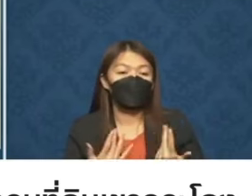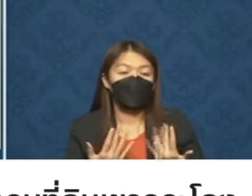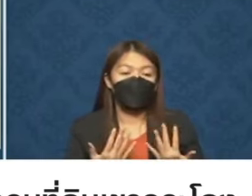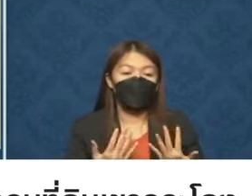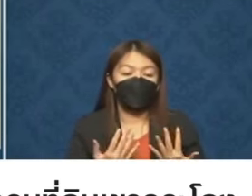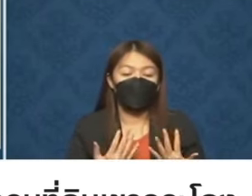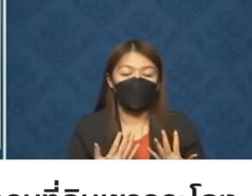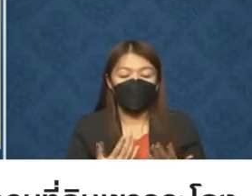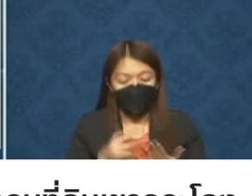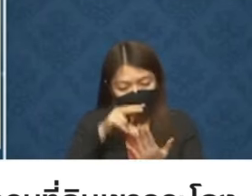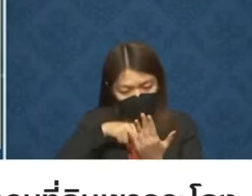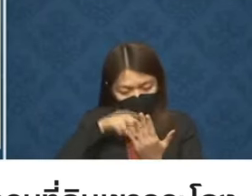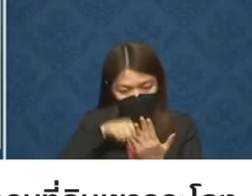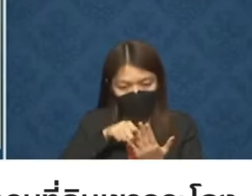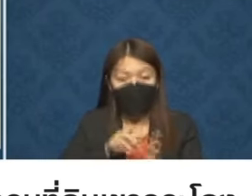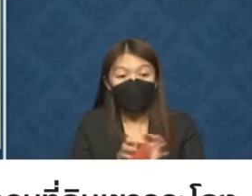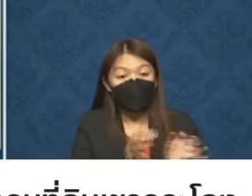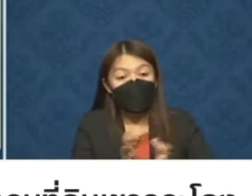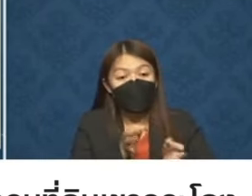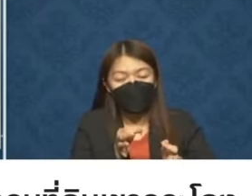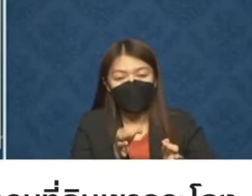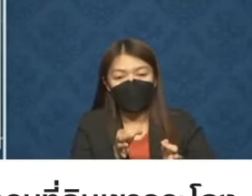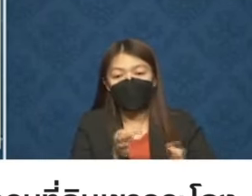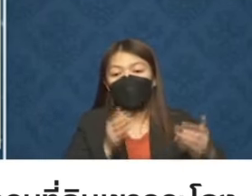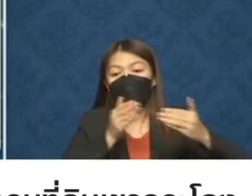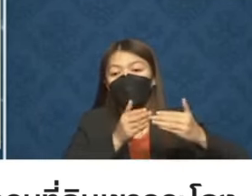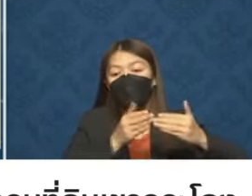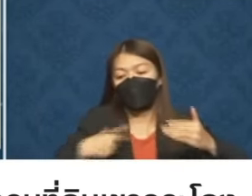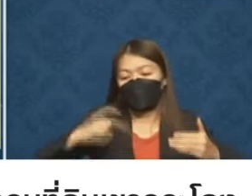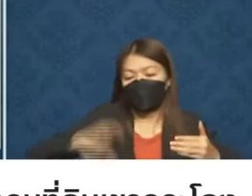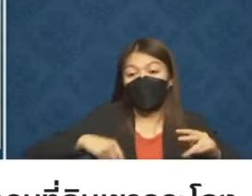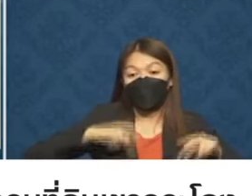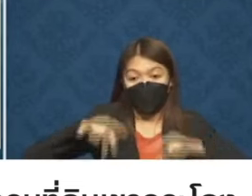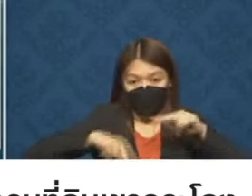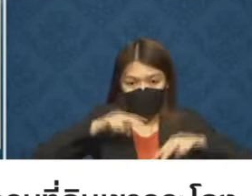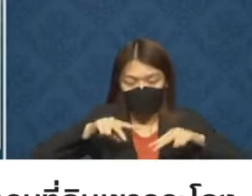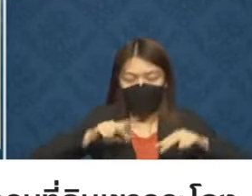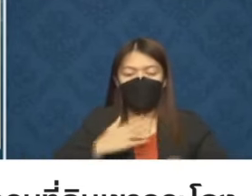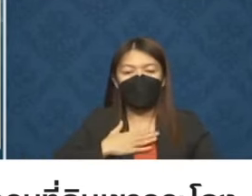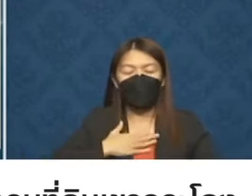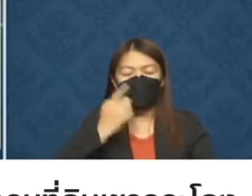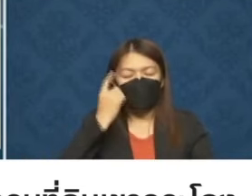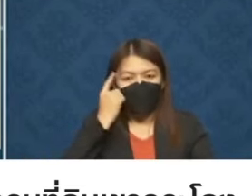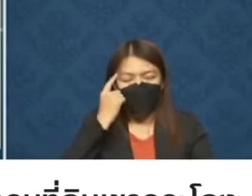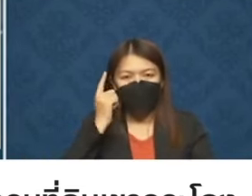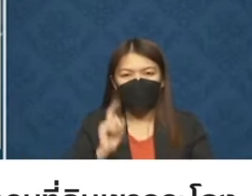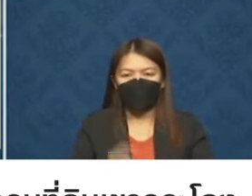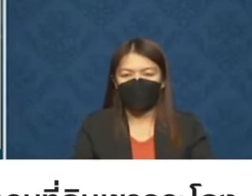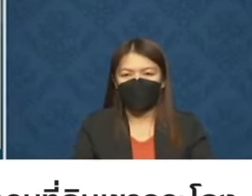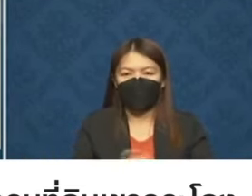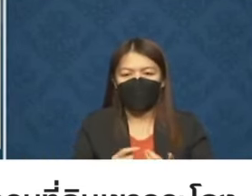องนะครับจะได้ชี้แจงไปยังศาลปกครองซึ่งในที่สุดผมเชื่อว่าก็จะต้องไ